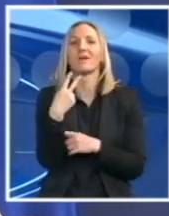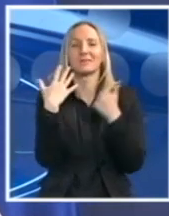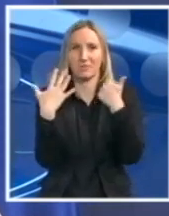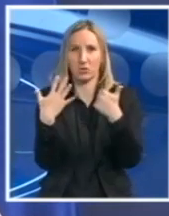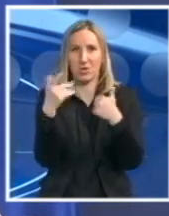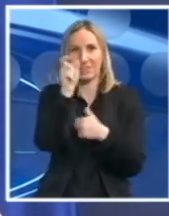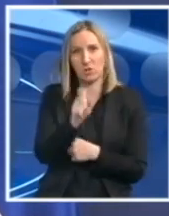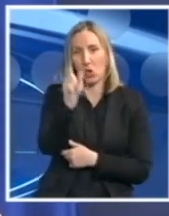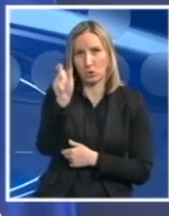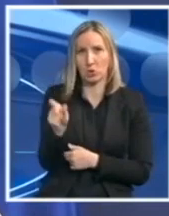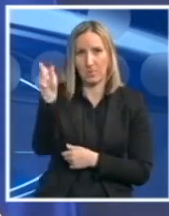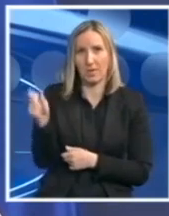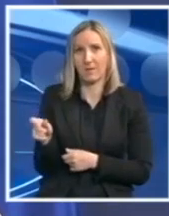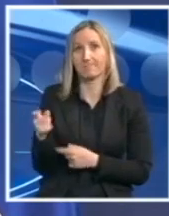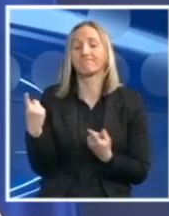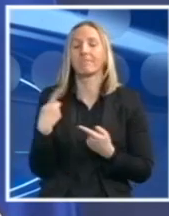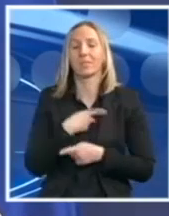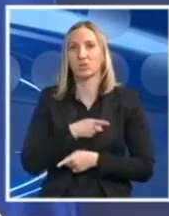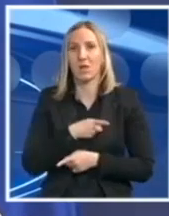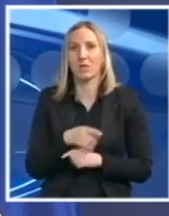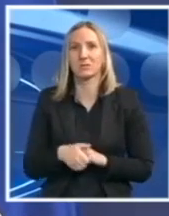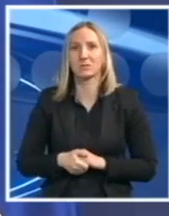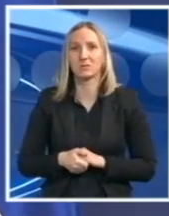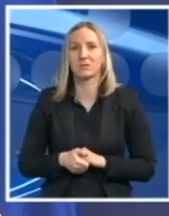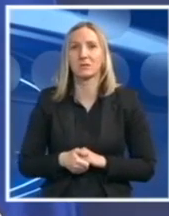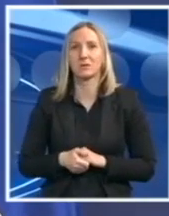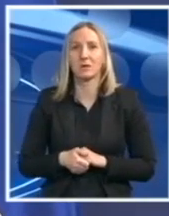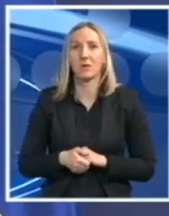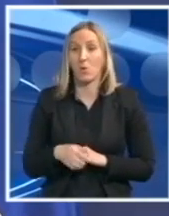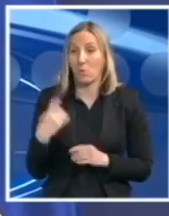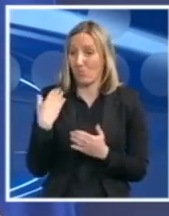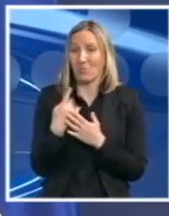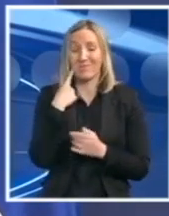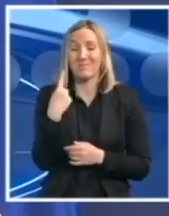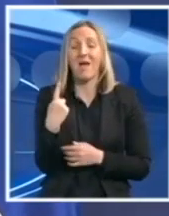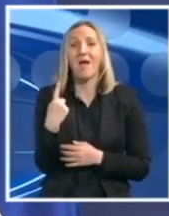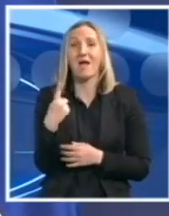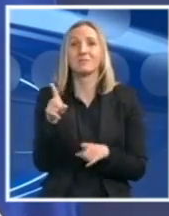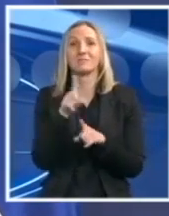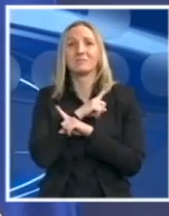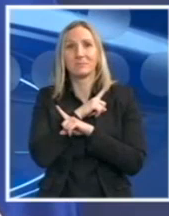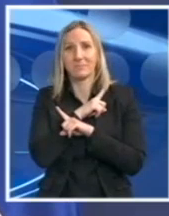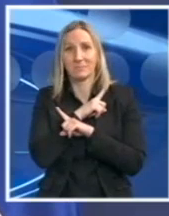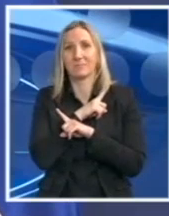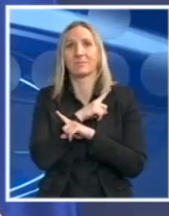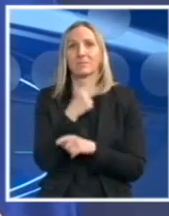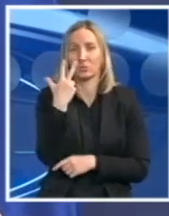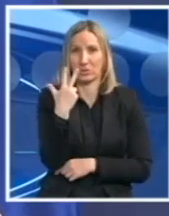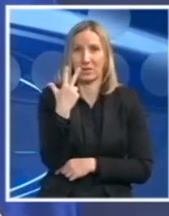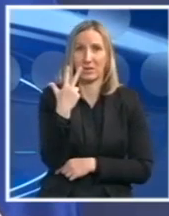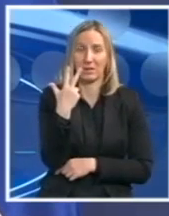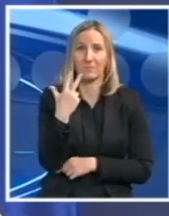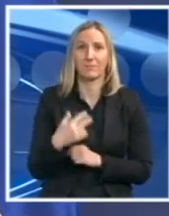9626 osoba. Nažalost, u posljednja 24 sata preminule su još 3